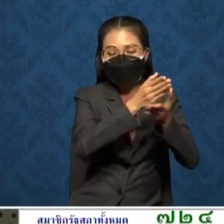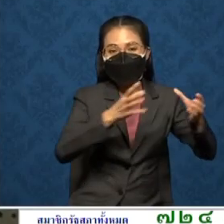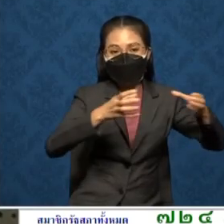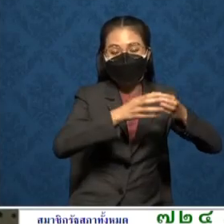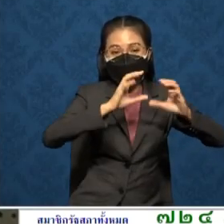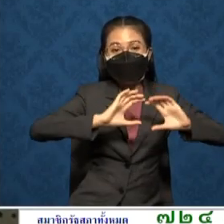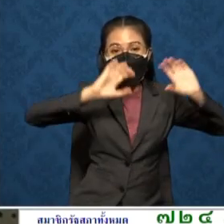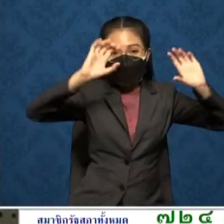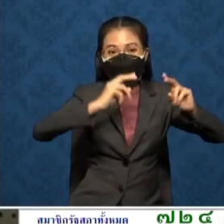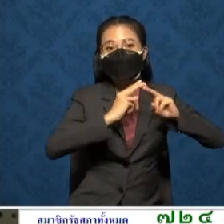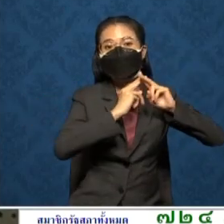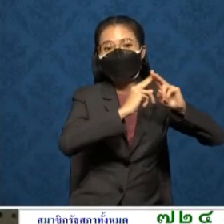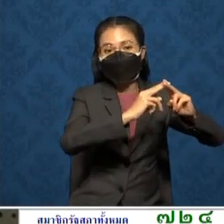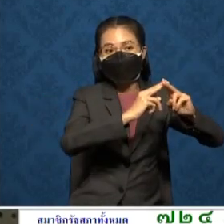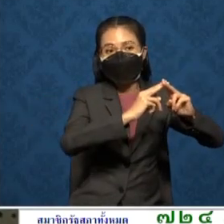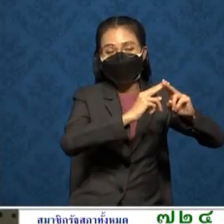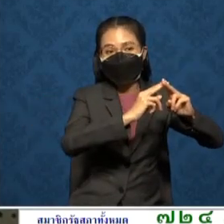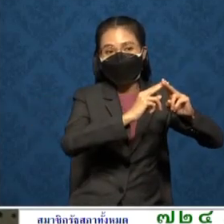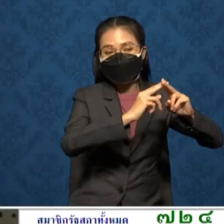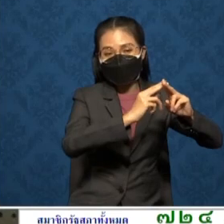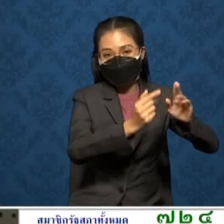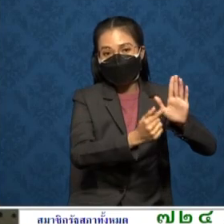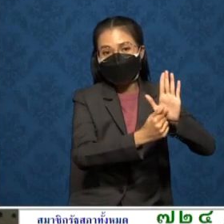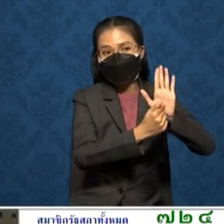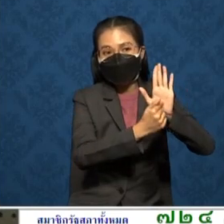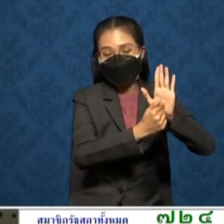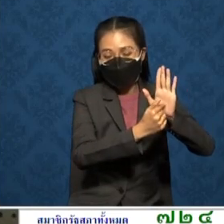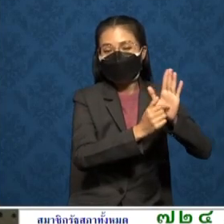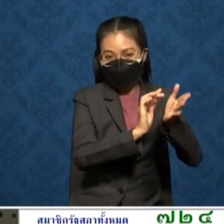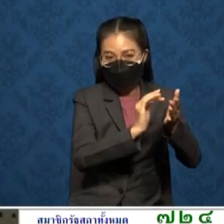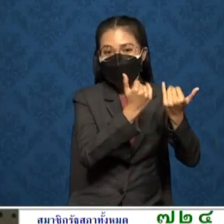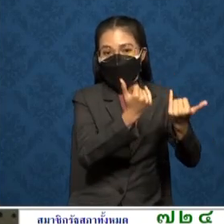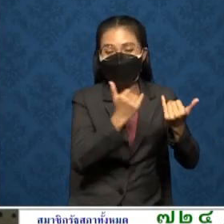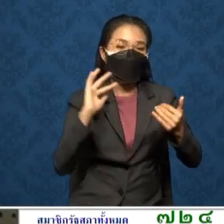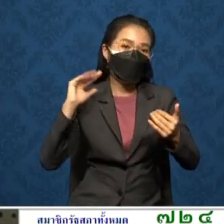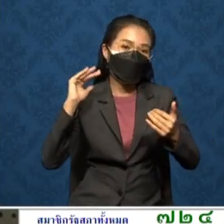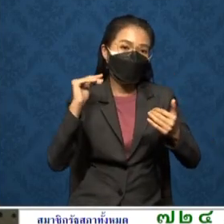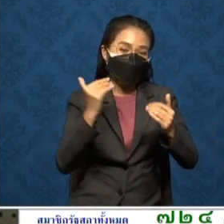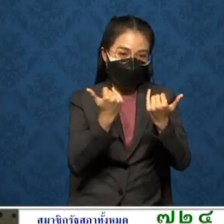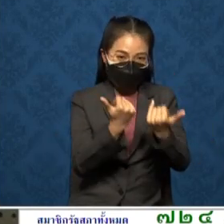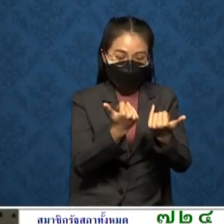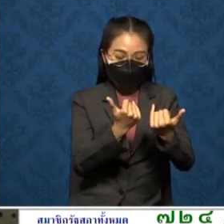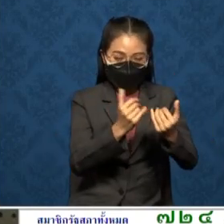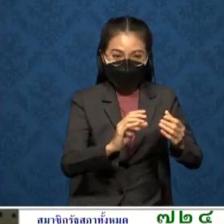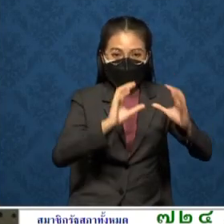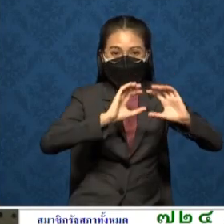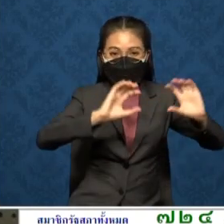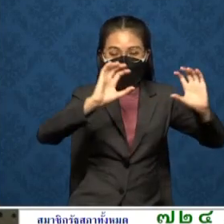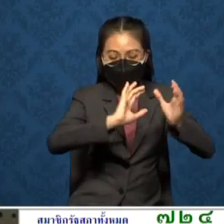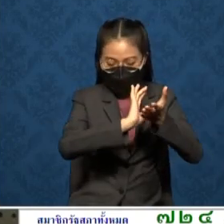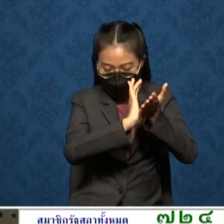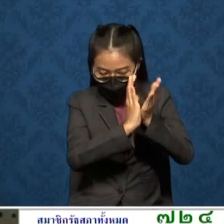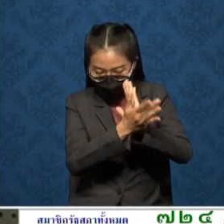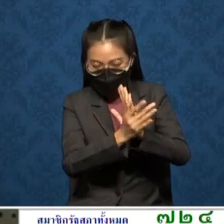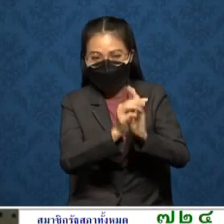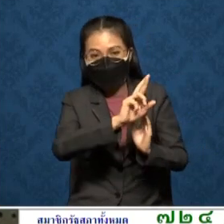นั่นก็คือรัฐวิสาหกิจจนกระทั่งเดี๋ยวนี้รัฐวิสาหกิจก็ได้ใช้ระบบอิเล็กทรอนิก